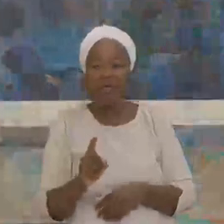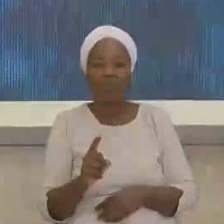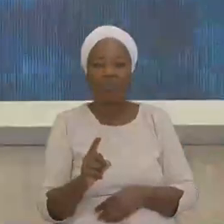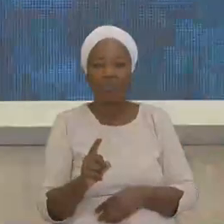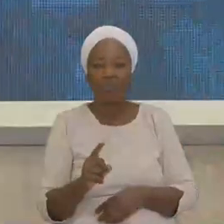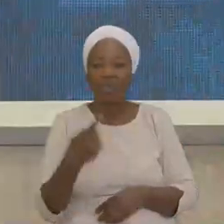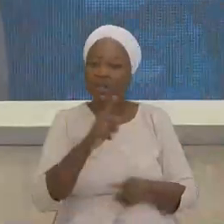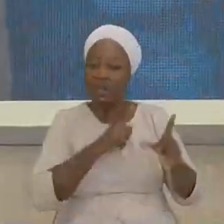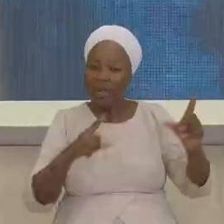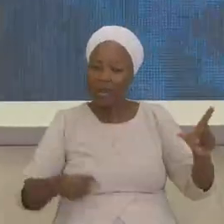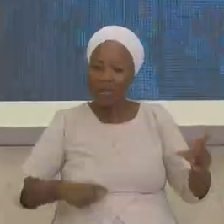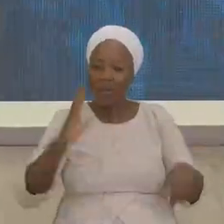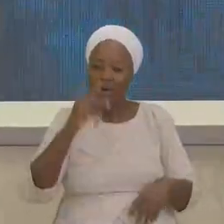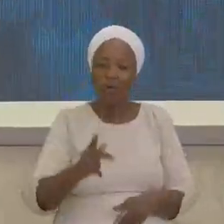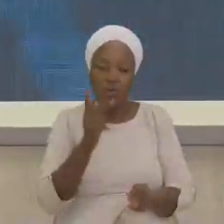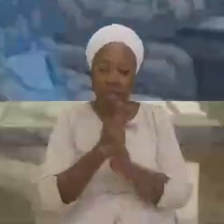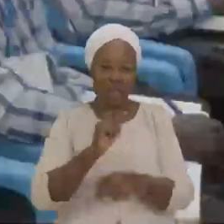autre tentation,